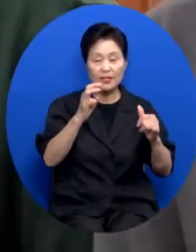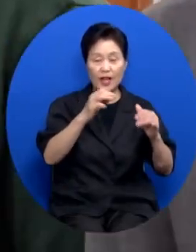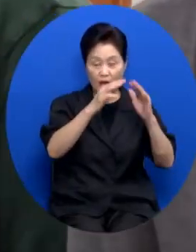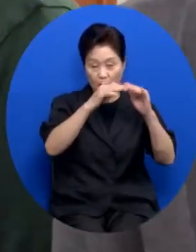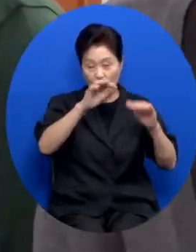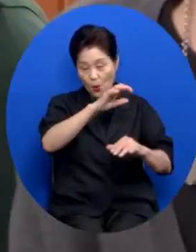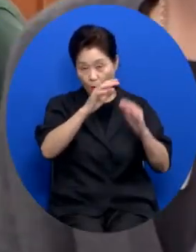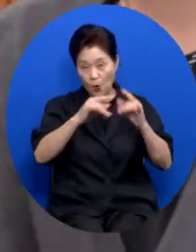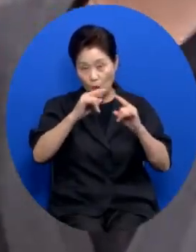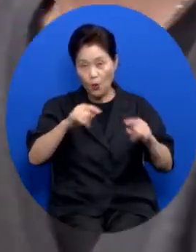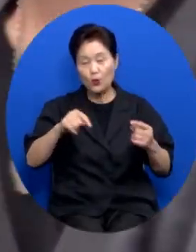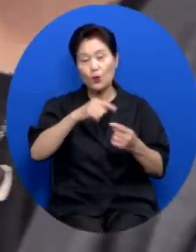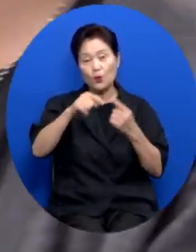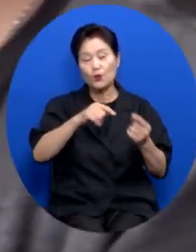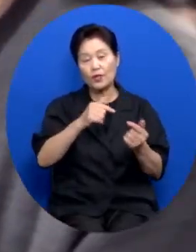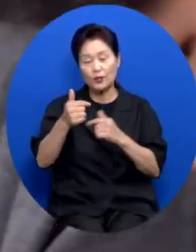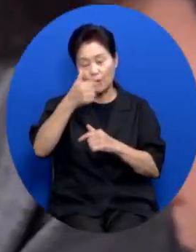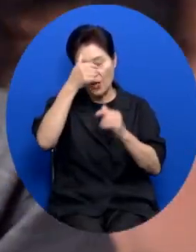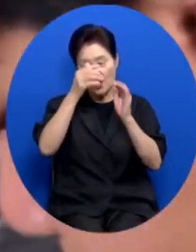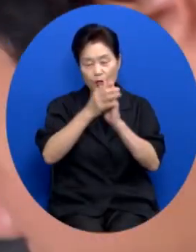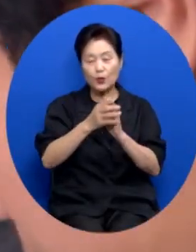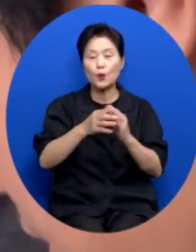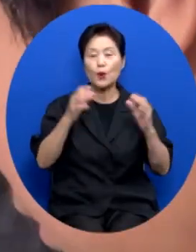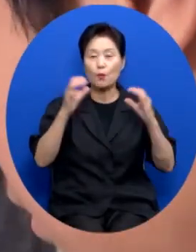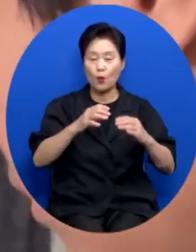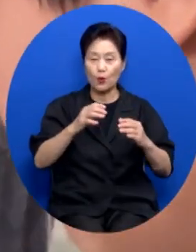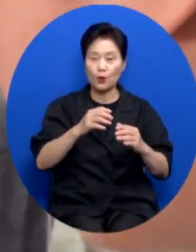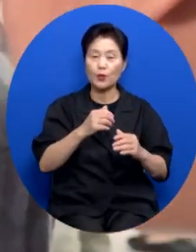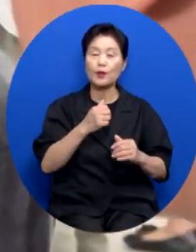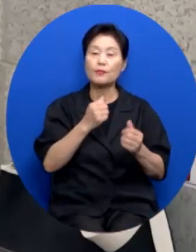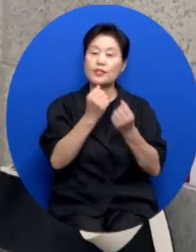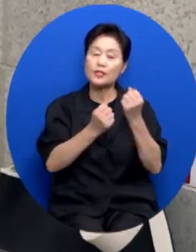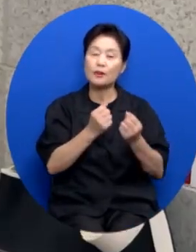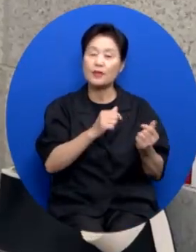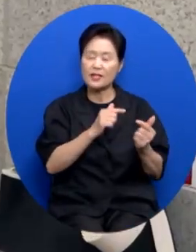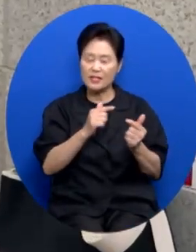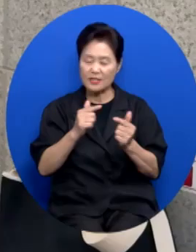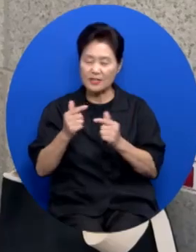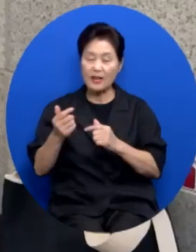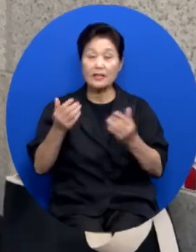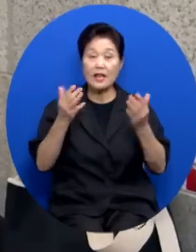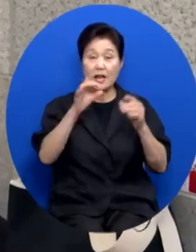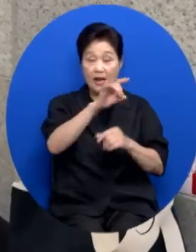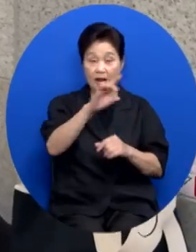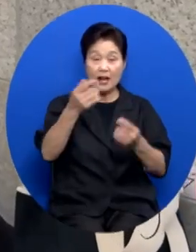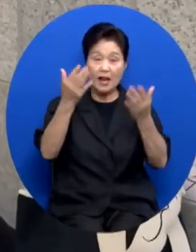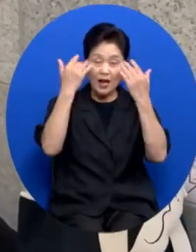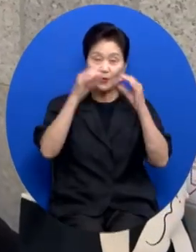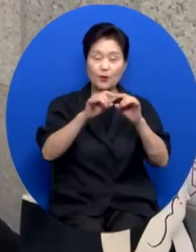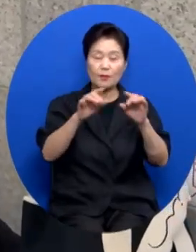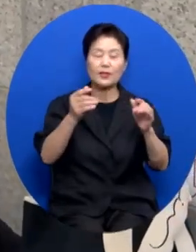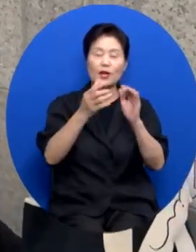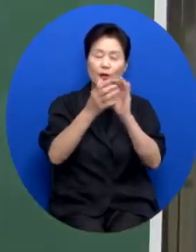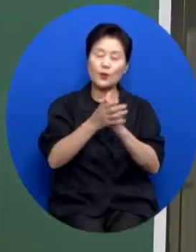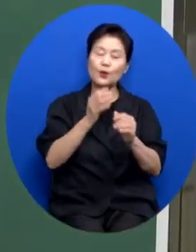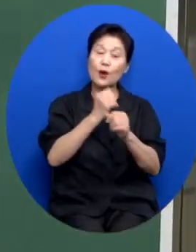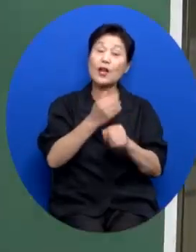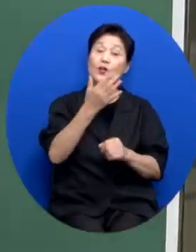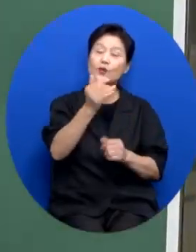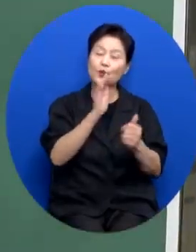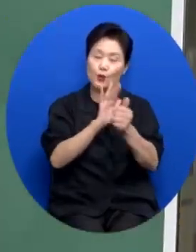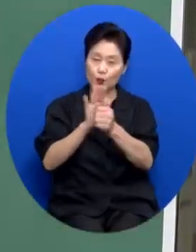기독 선교회를 소개하는 부스 운영을 통해 참여 학생들에게 각 학교마다 기도 모임을 가질 수 있도록